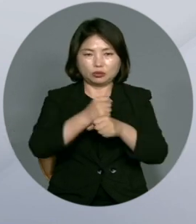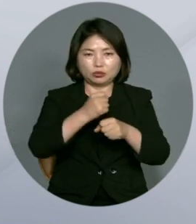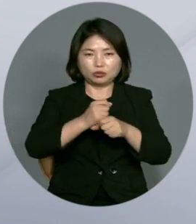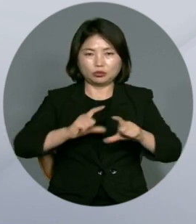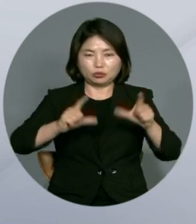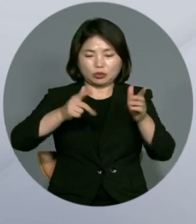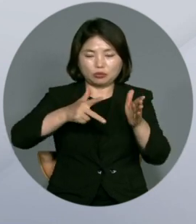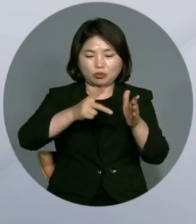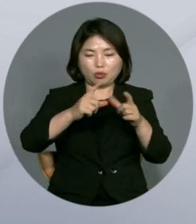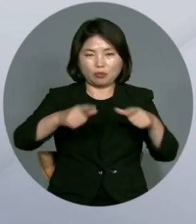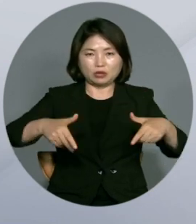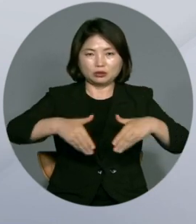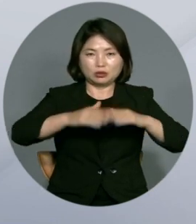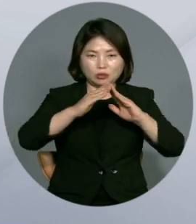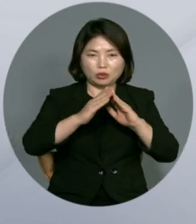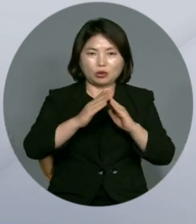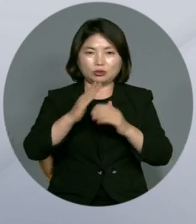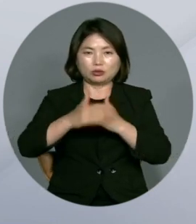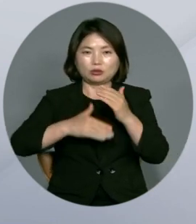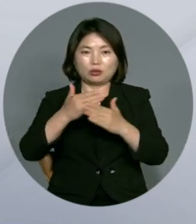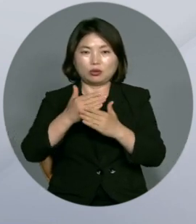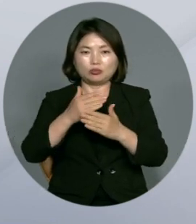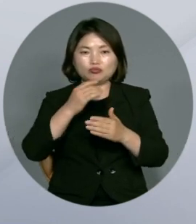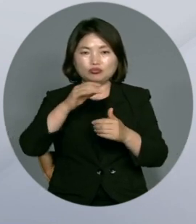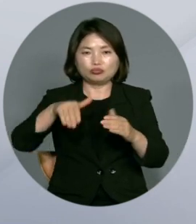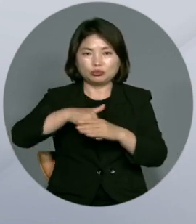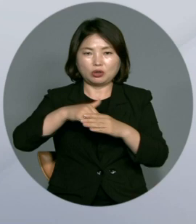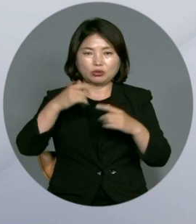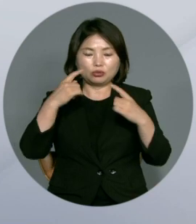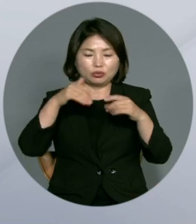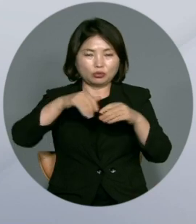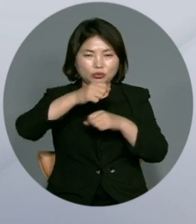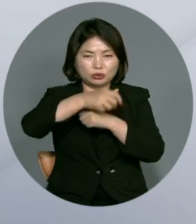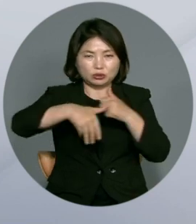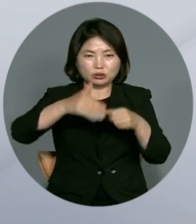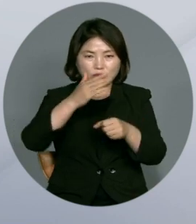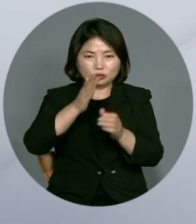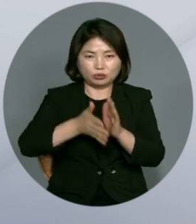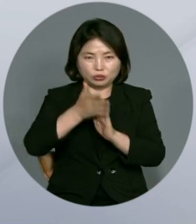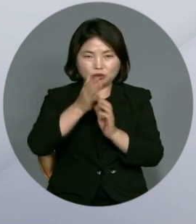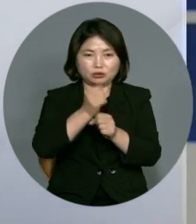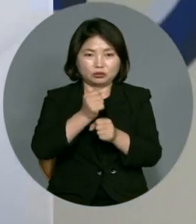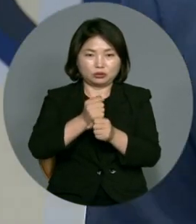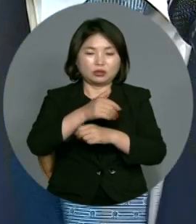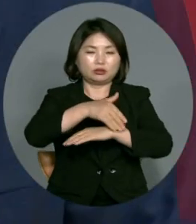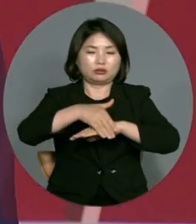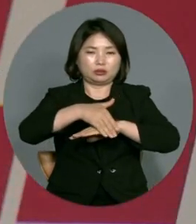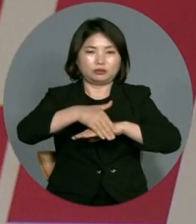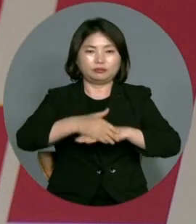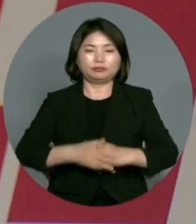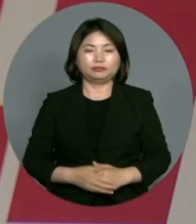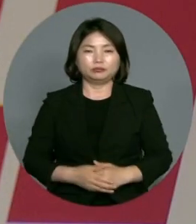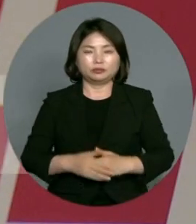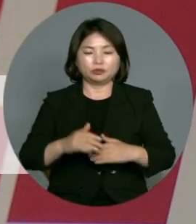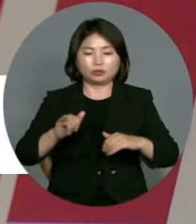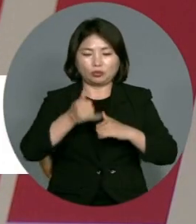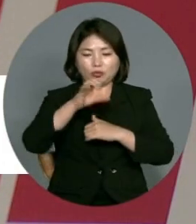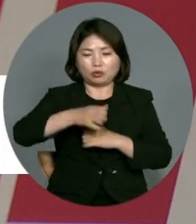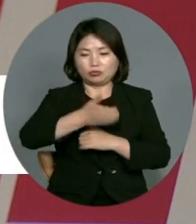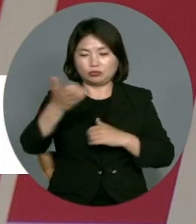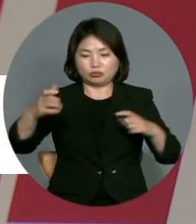동대구로 벤처밸리 건설, 글로벌 첨단 문화 콘텐츠 도시 조성 등을 추진합니다. 공항